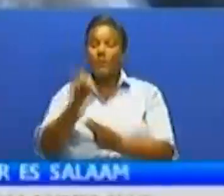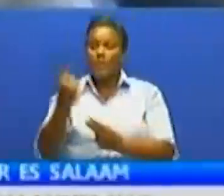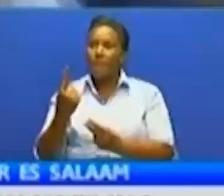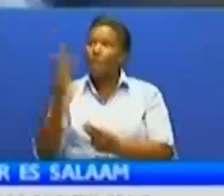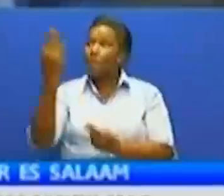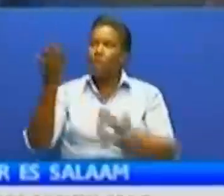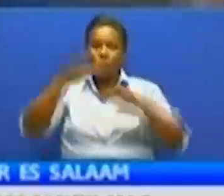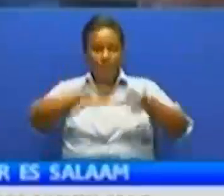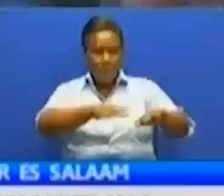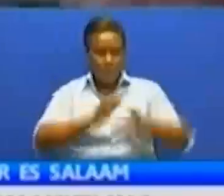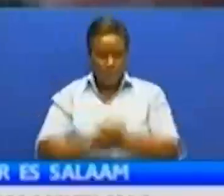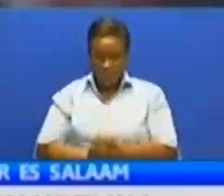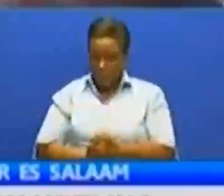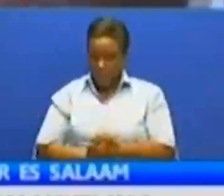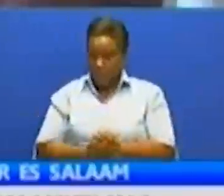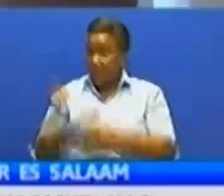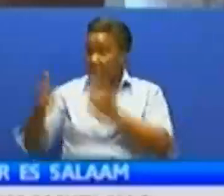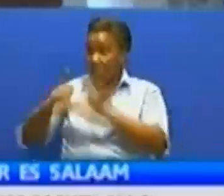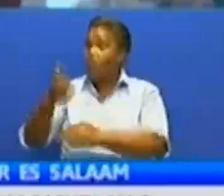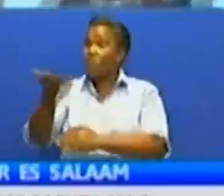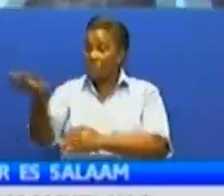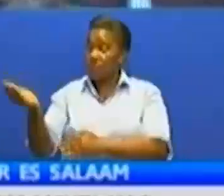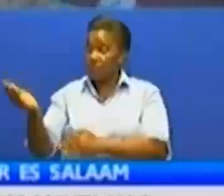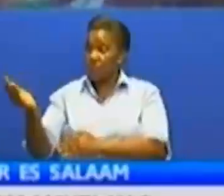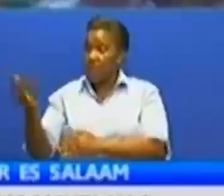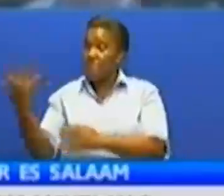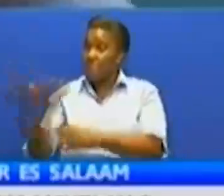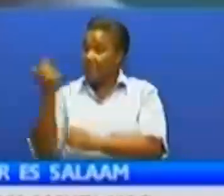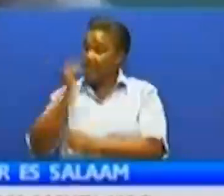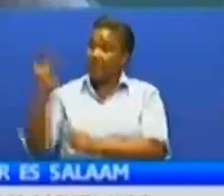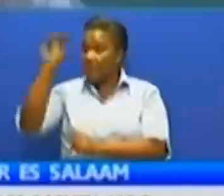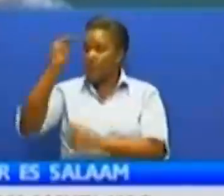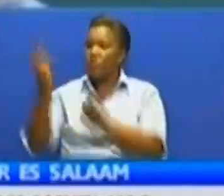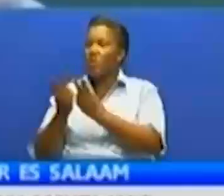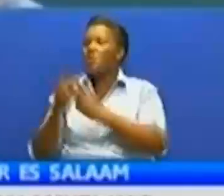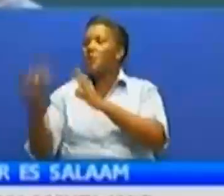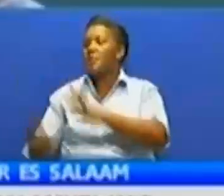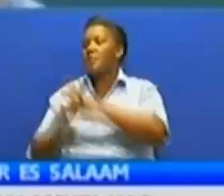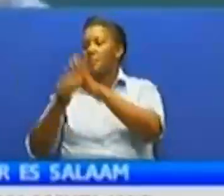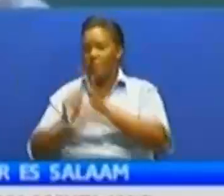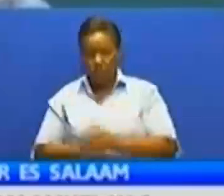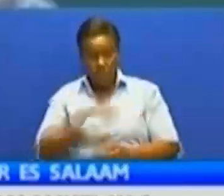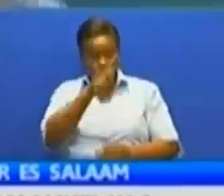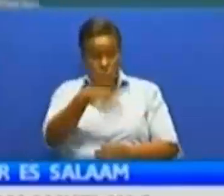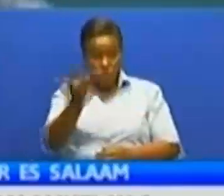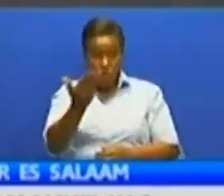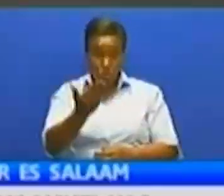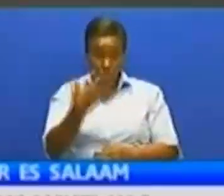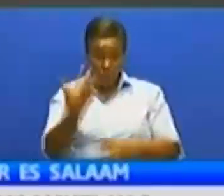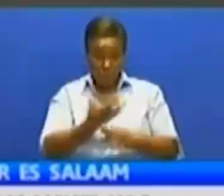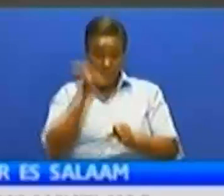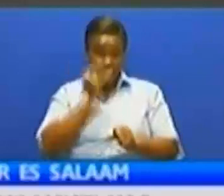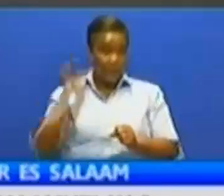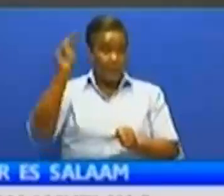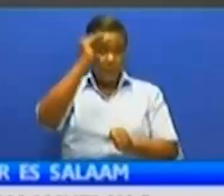Uongozi wowote tulionao ni amana mbele ya Allah Subhanahu wa Ta'ala, na yule ambaye ni kiongozi pia anatakiwa